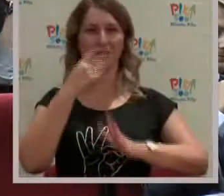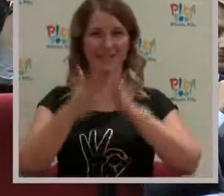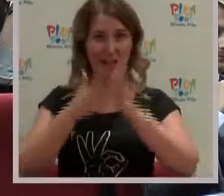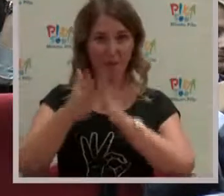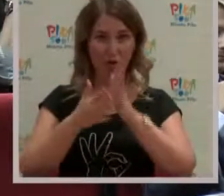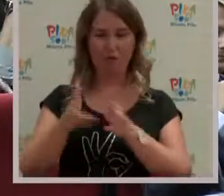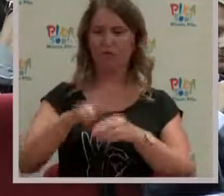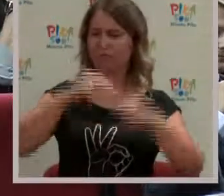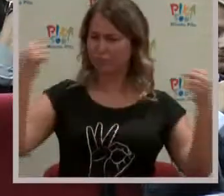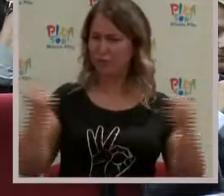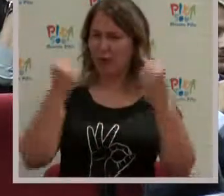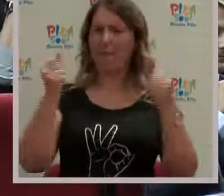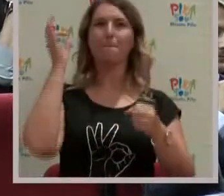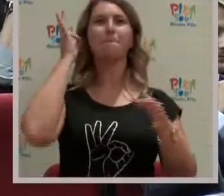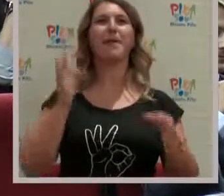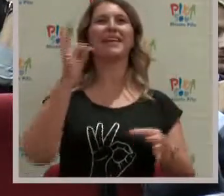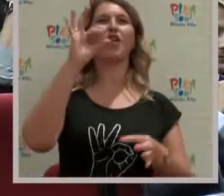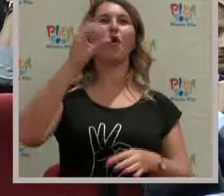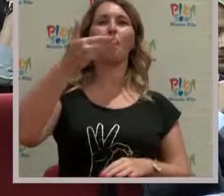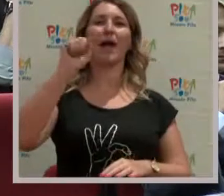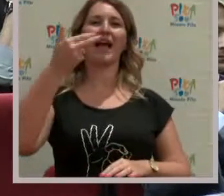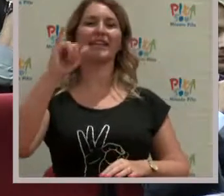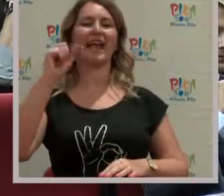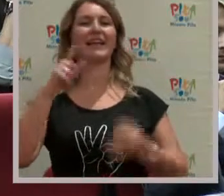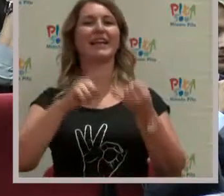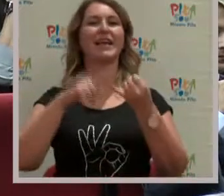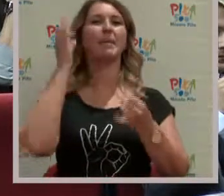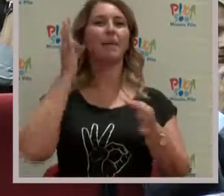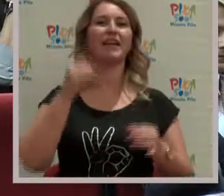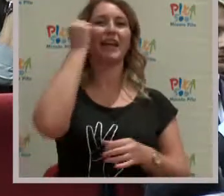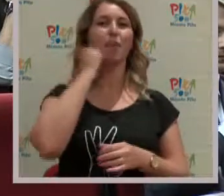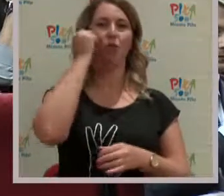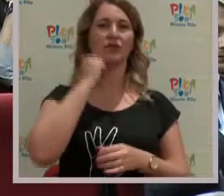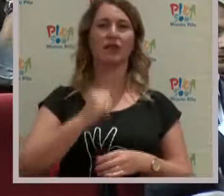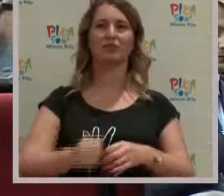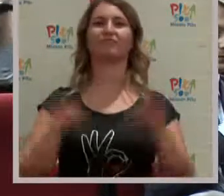zaangażowanym w obchody, pani Alicji Tomaniak i pani Katarzynie Jabłońskiej.